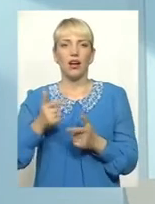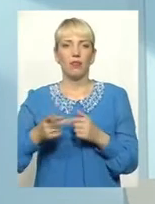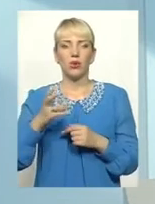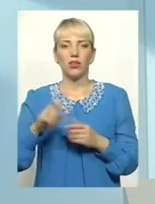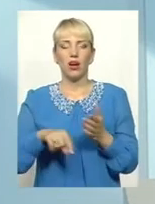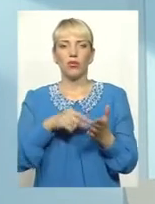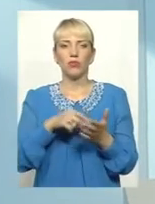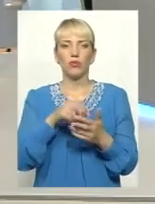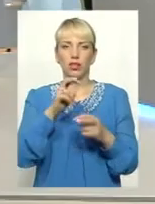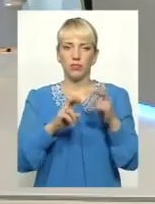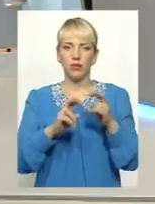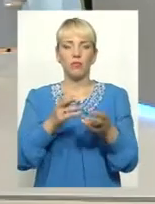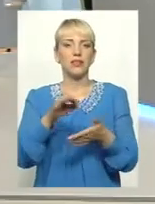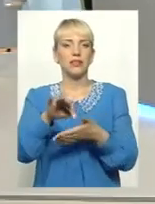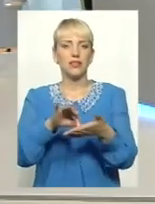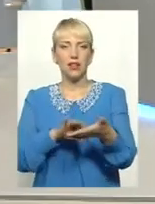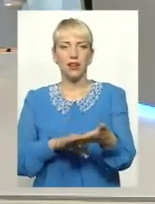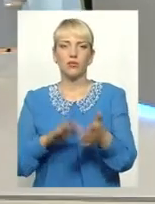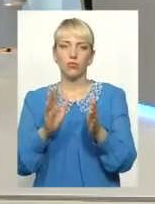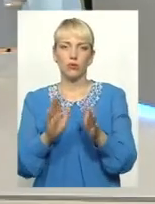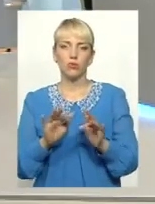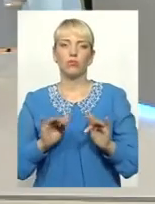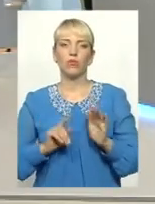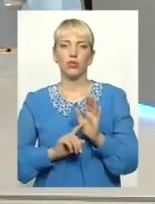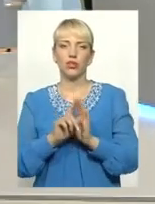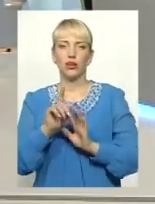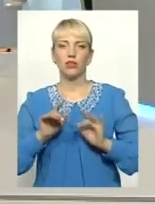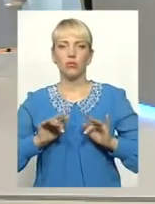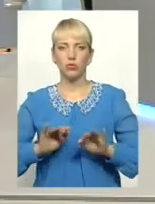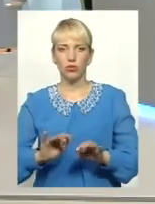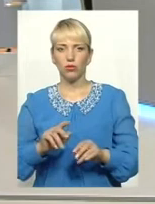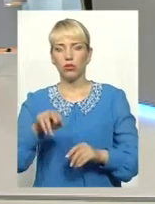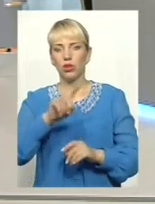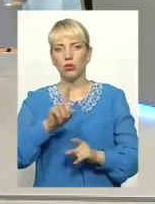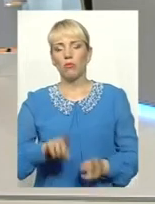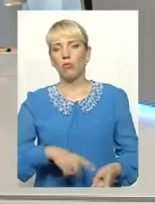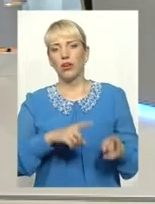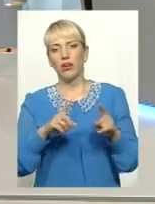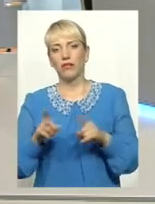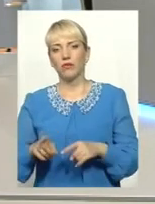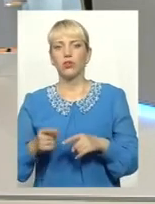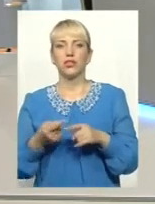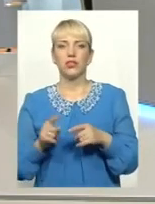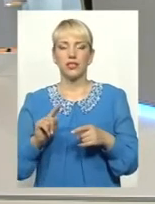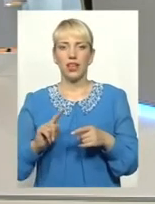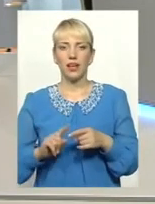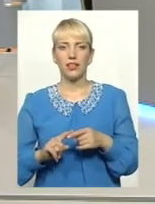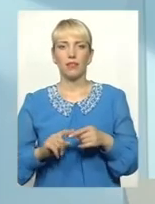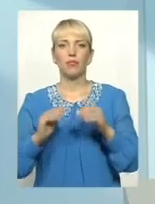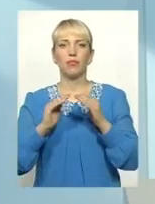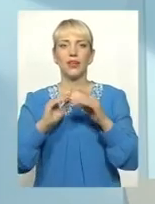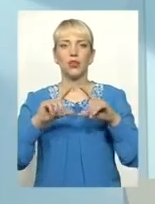комунальне підприємство, ми одразу почнемо процедуру переводити притулок в даний мікрорайон. Ну, для